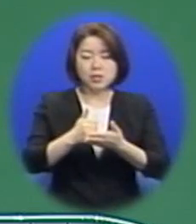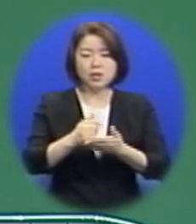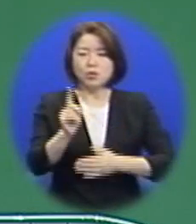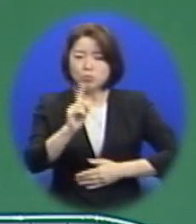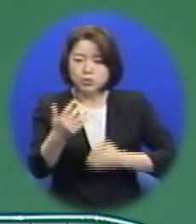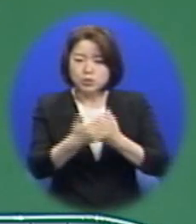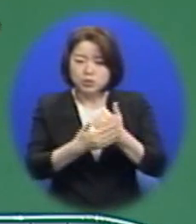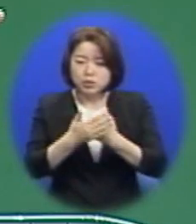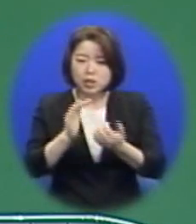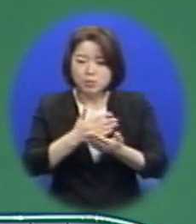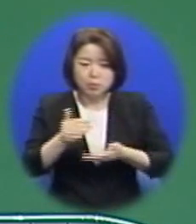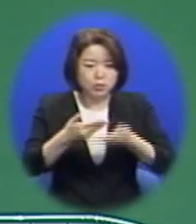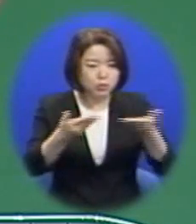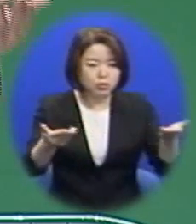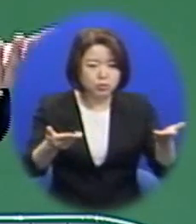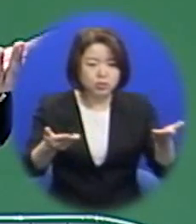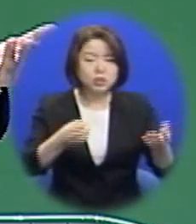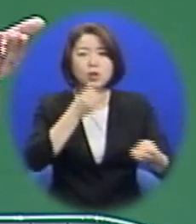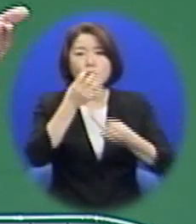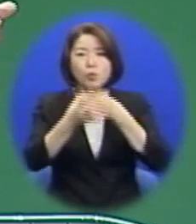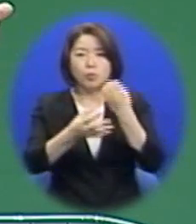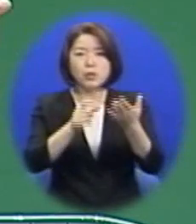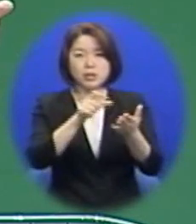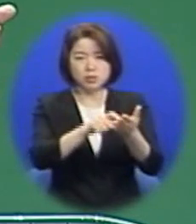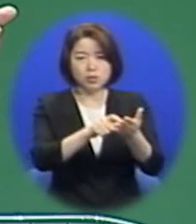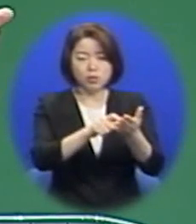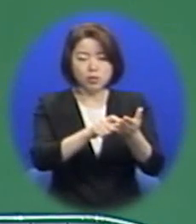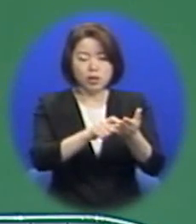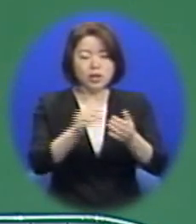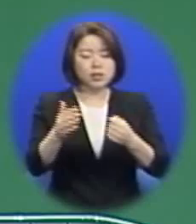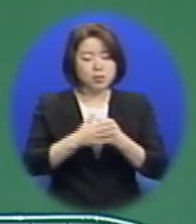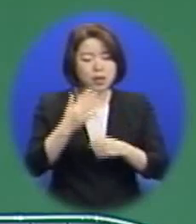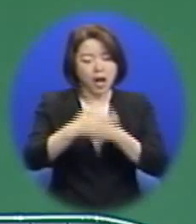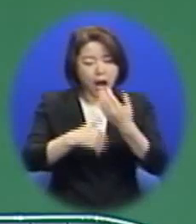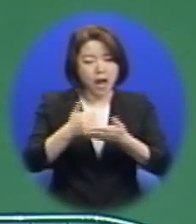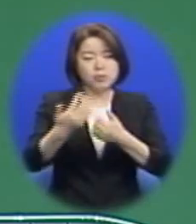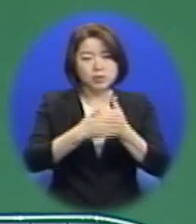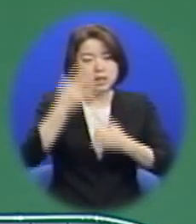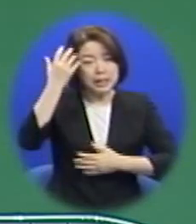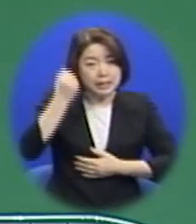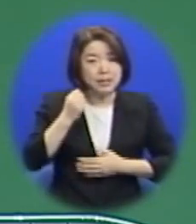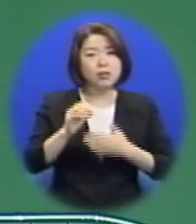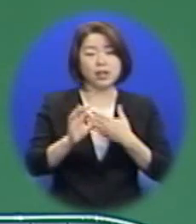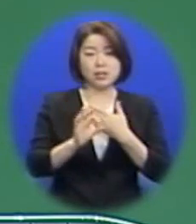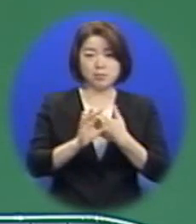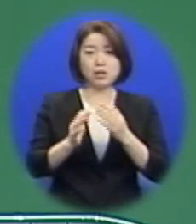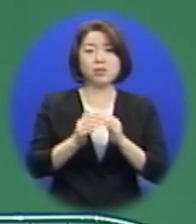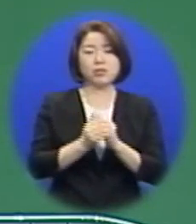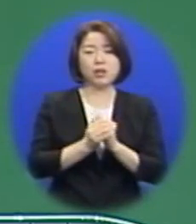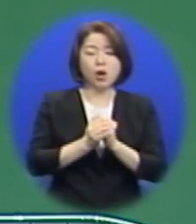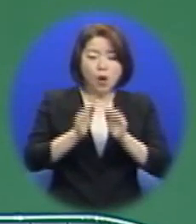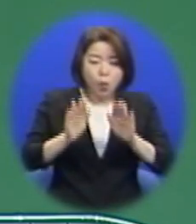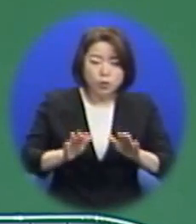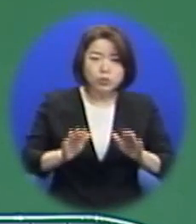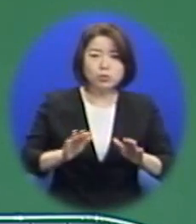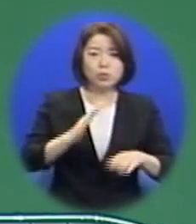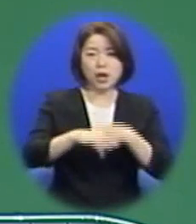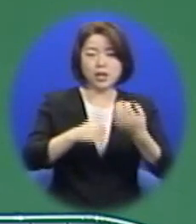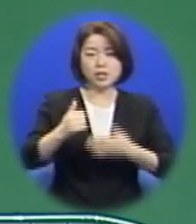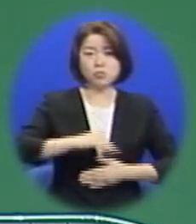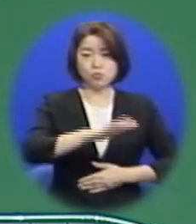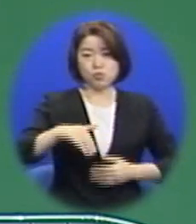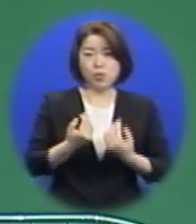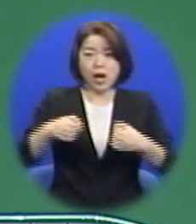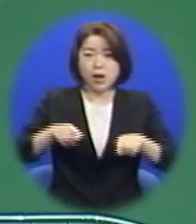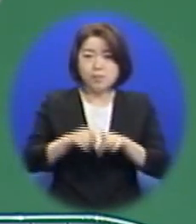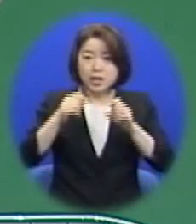고백합니다. 그러니까 하나님의 은혜를 기억하는 사람은 하나님이 지금도 우리와 함께 계시다는 것에 대해서 놀라운